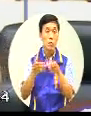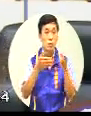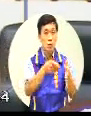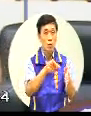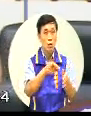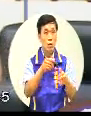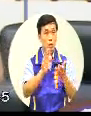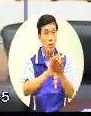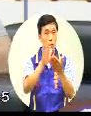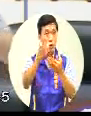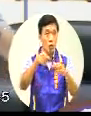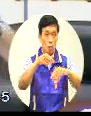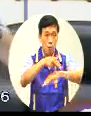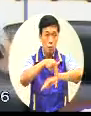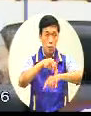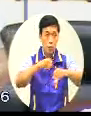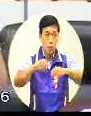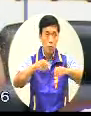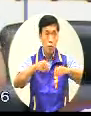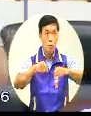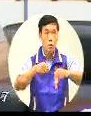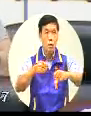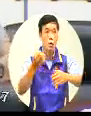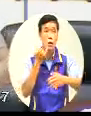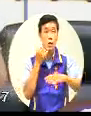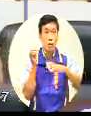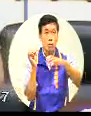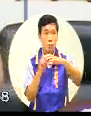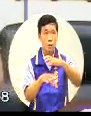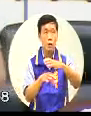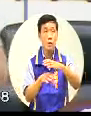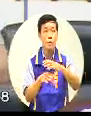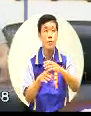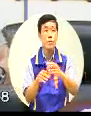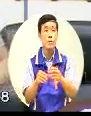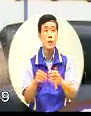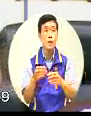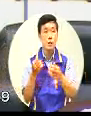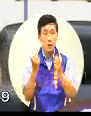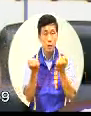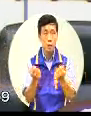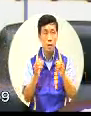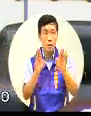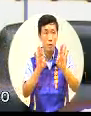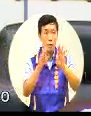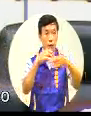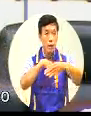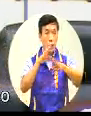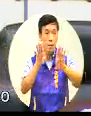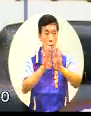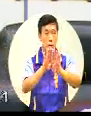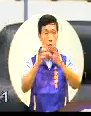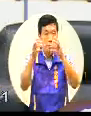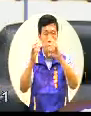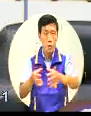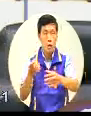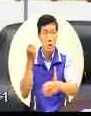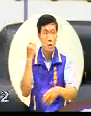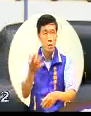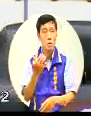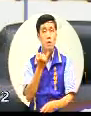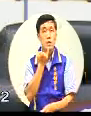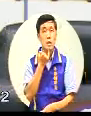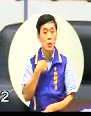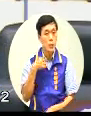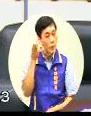来规划。哦，啊，把这嘛加纳入，哦，结期以后在内门可以成为一个新的景点哦，我觉得是我们都很